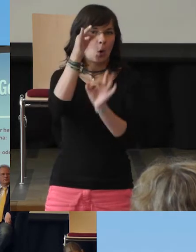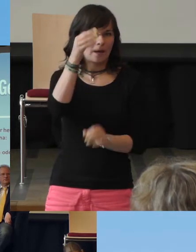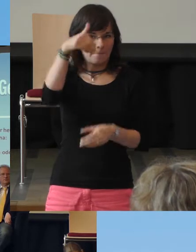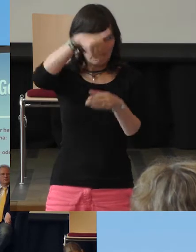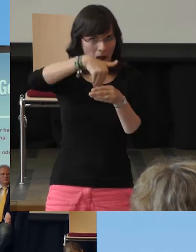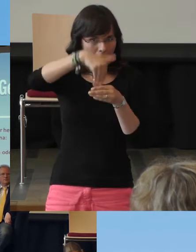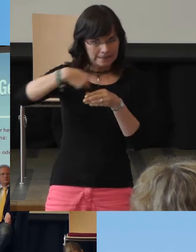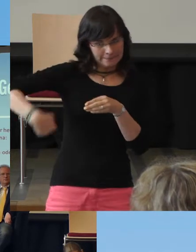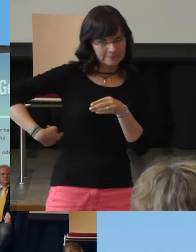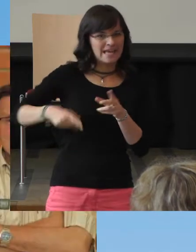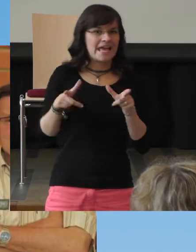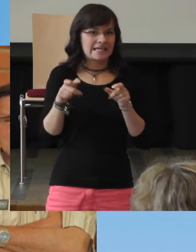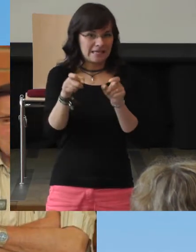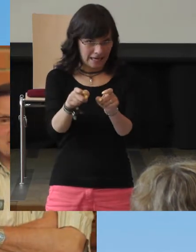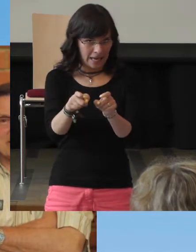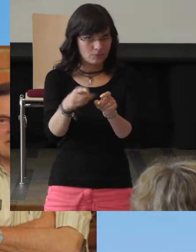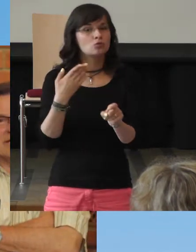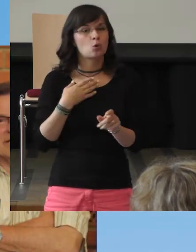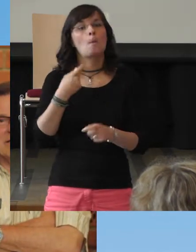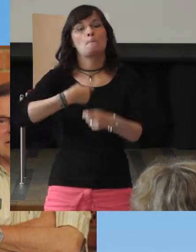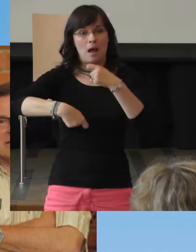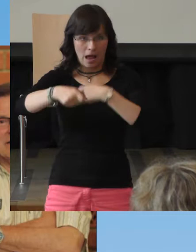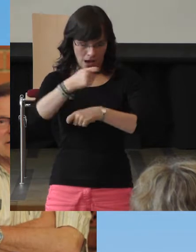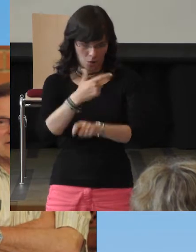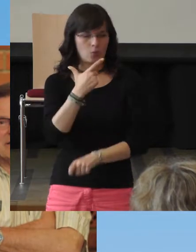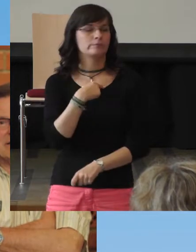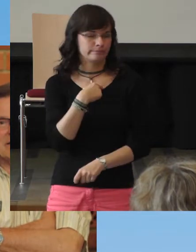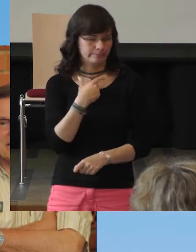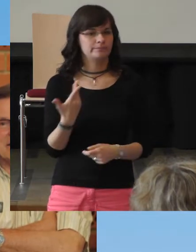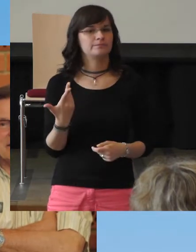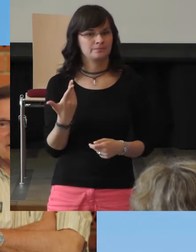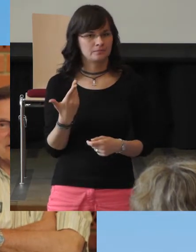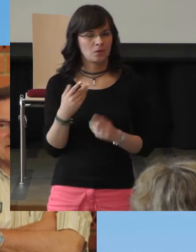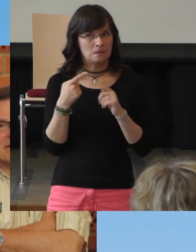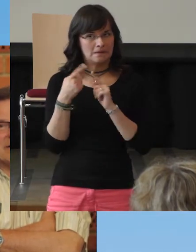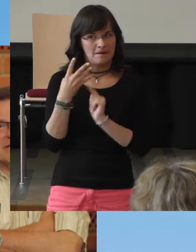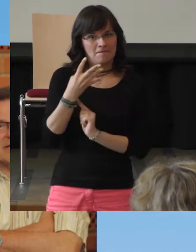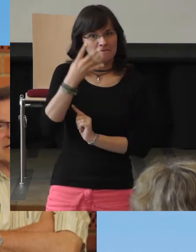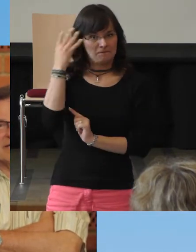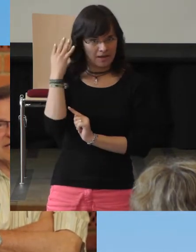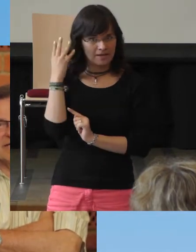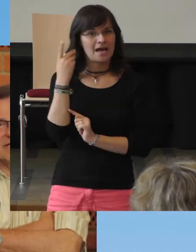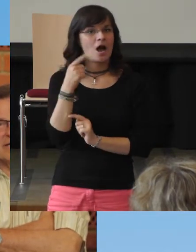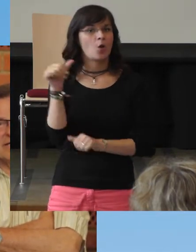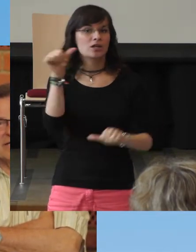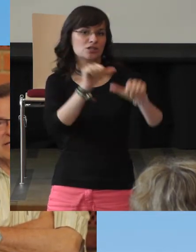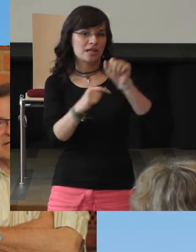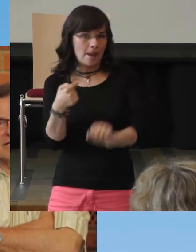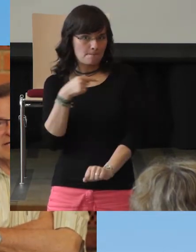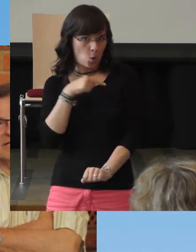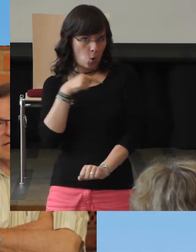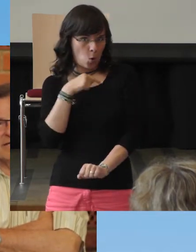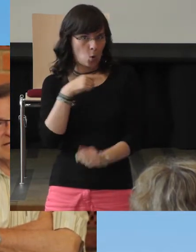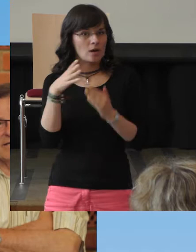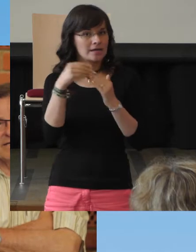Rückenmarkskrebs der auch behandelt wurde und hatte vor vier Jahren die Chemo und auch